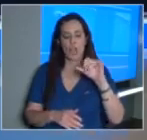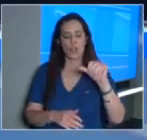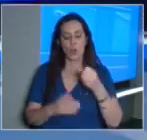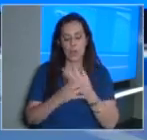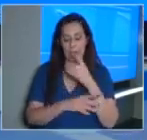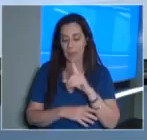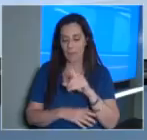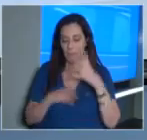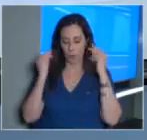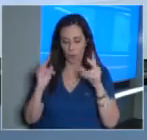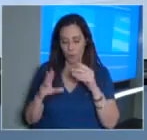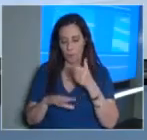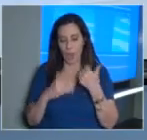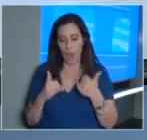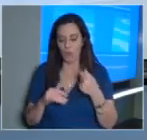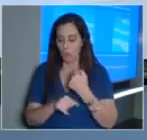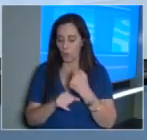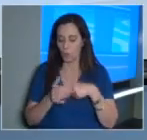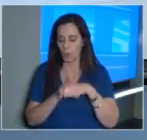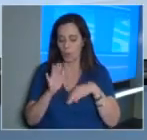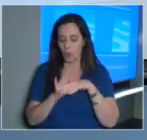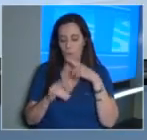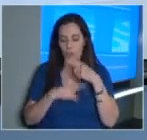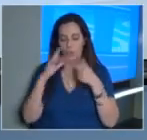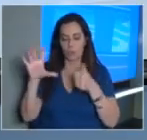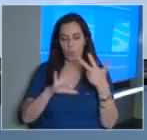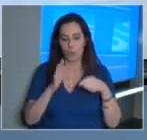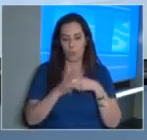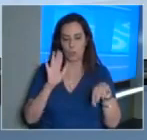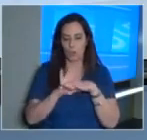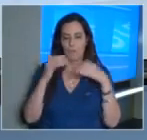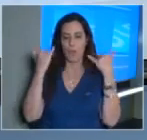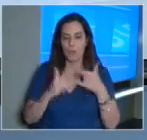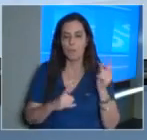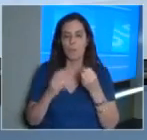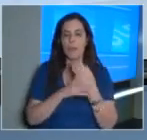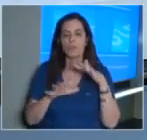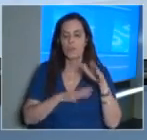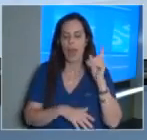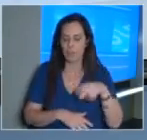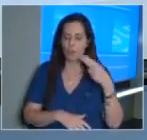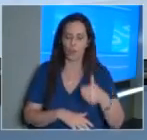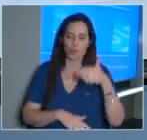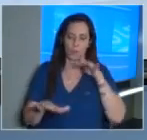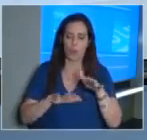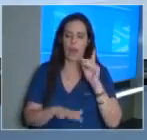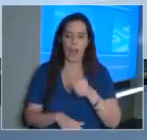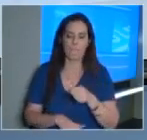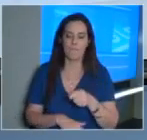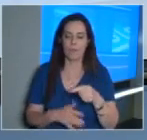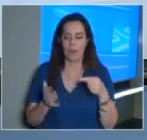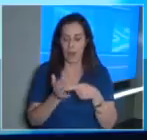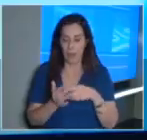בראשה. הפעם זה לא יכול להיות, תוקן החוק מאז, ב-1968 תוקן החוק, והיום מי שמרכיב את הממשלה חייב גם להיות זה שעומד בראשה.